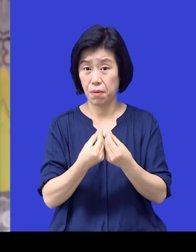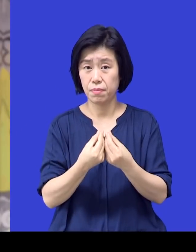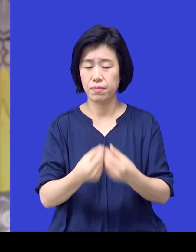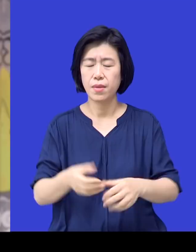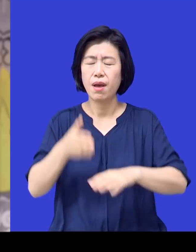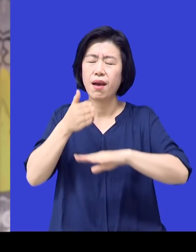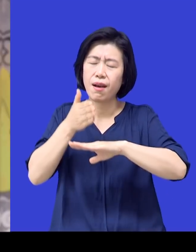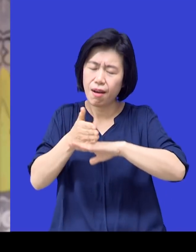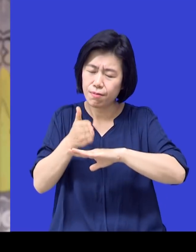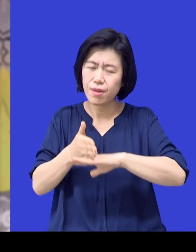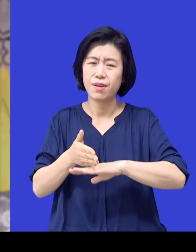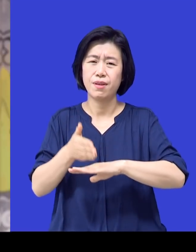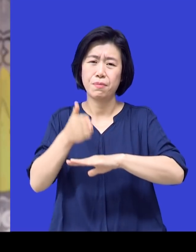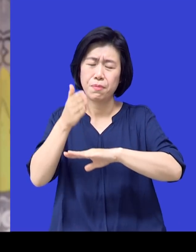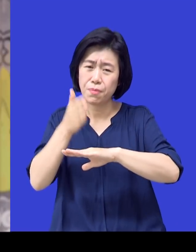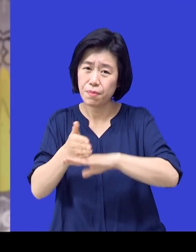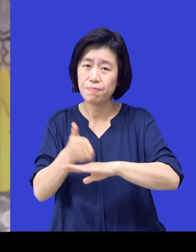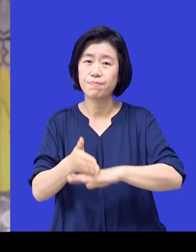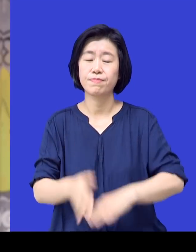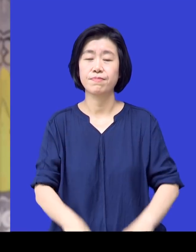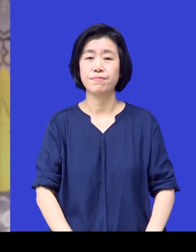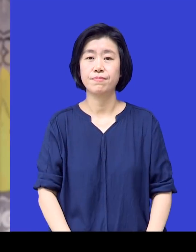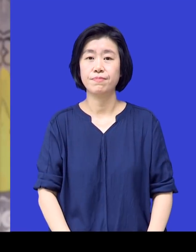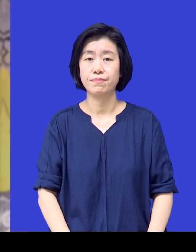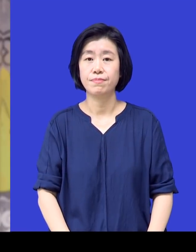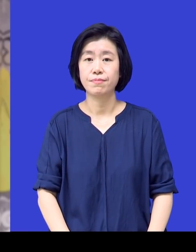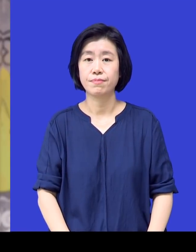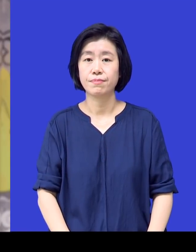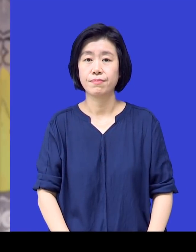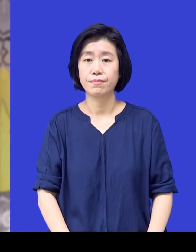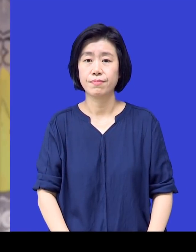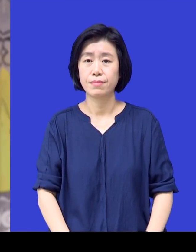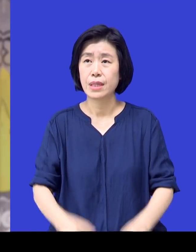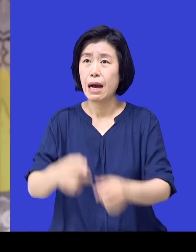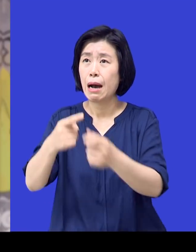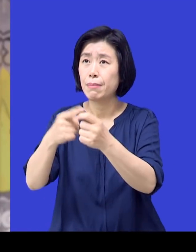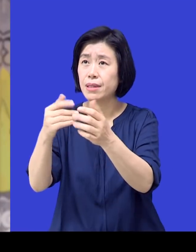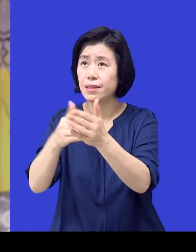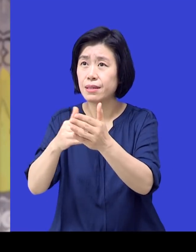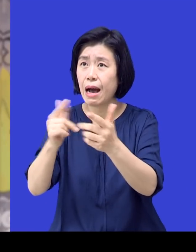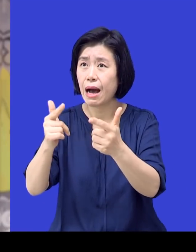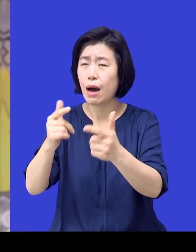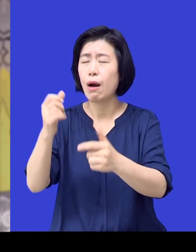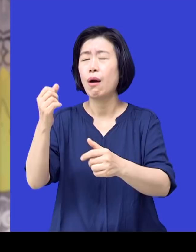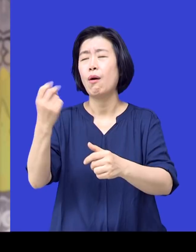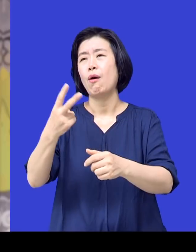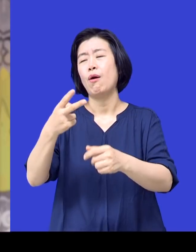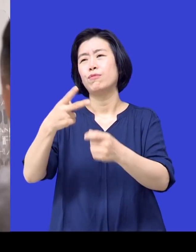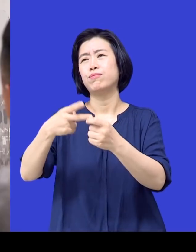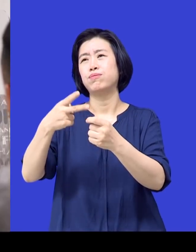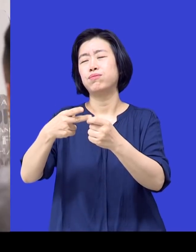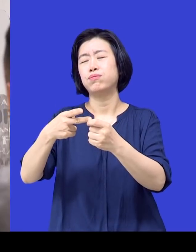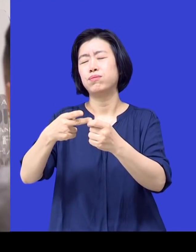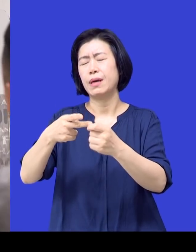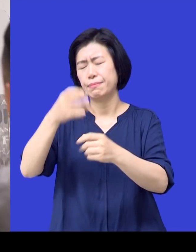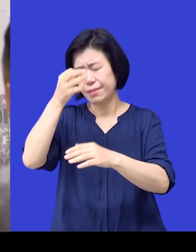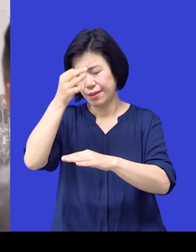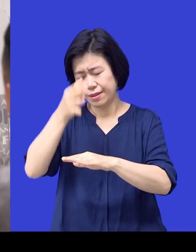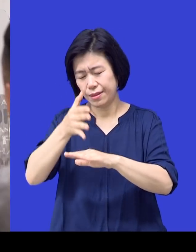감사합니다. 고맙습니다. 한 번도 아니고 2번을. 애가